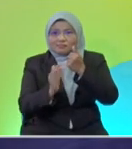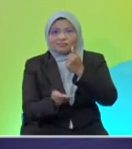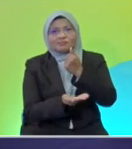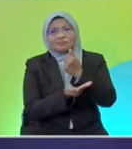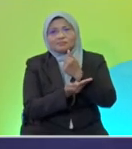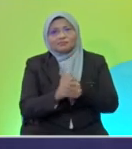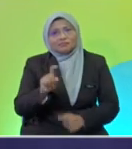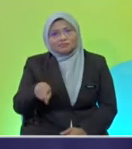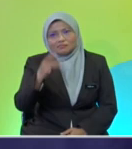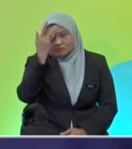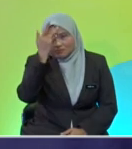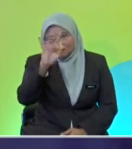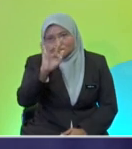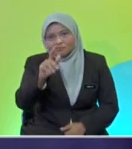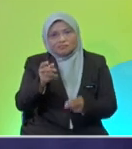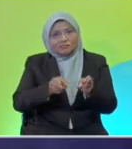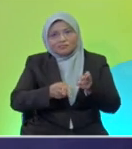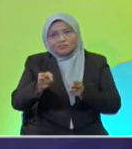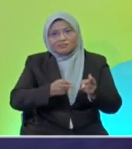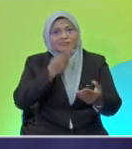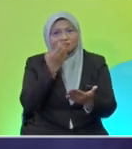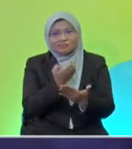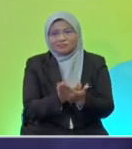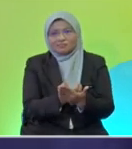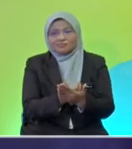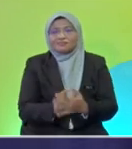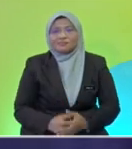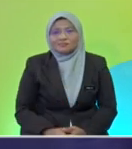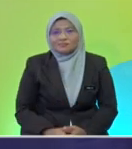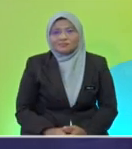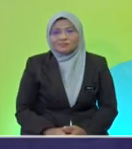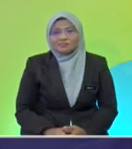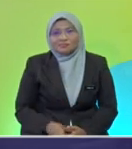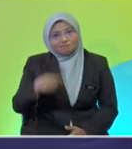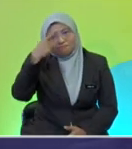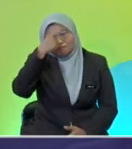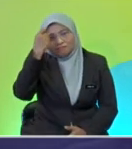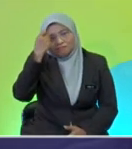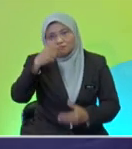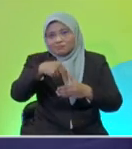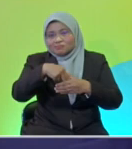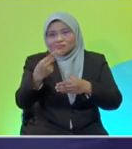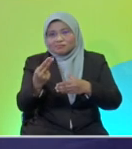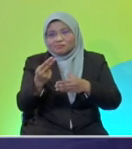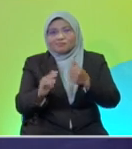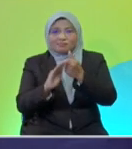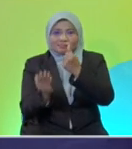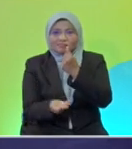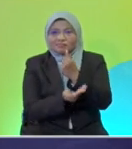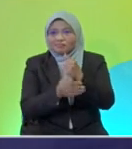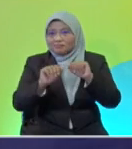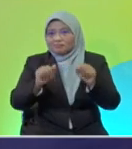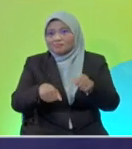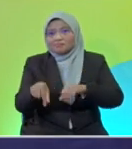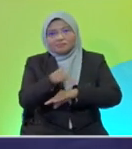ekonomi keranda merancang masa depan kiranya hasil tabungan boleh dibunyikan sebagai simpanan untuk